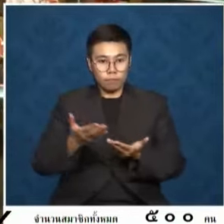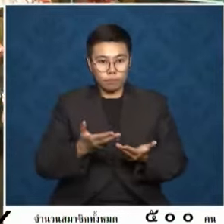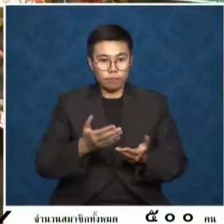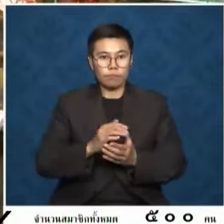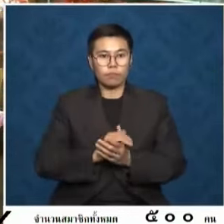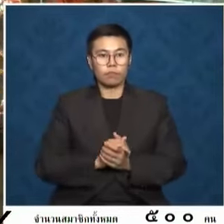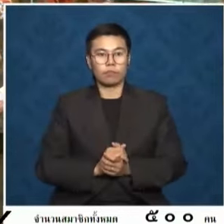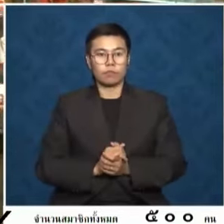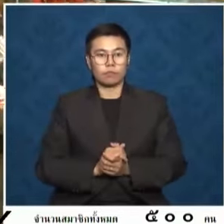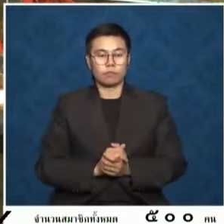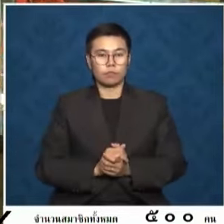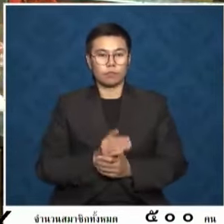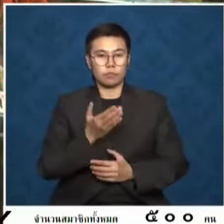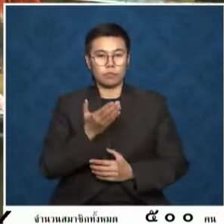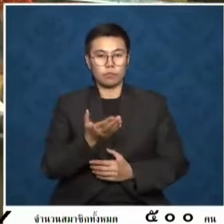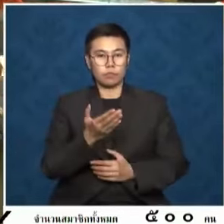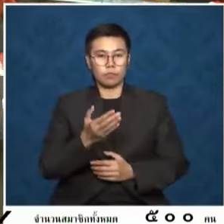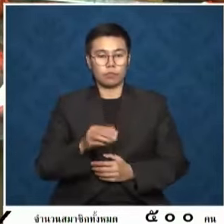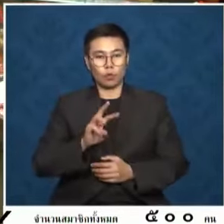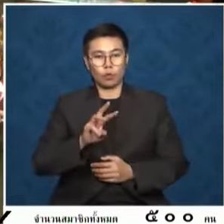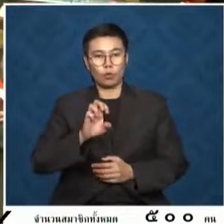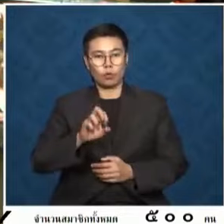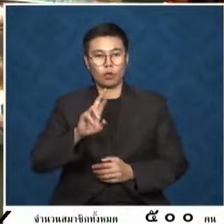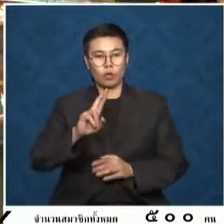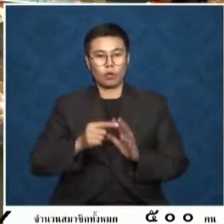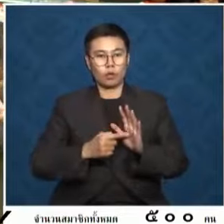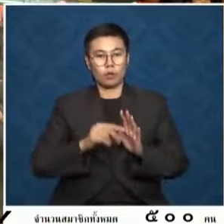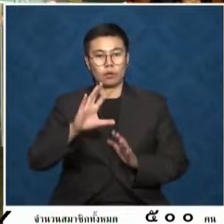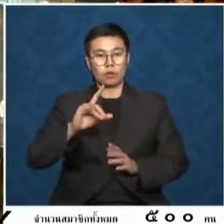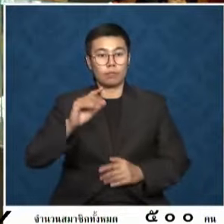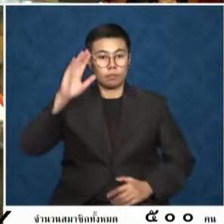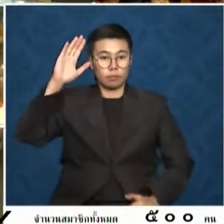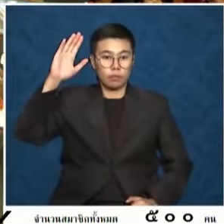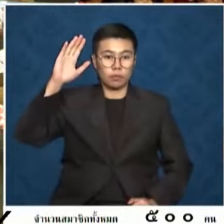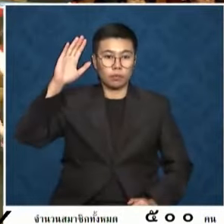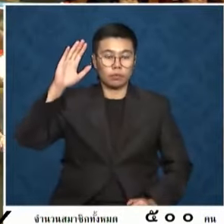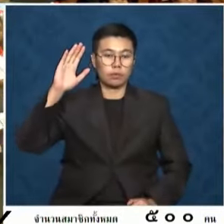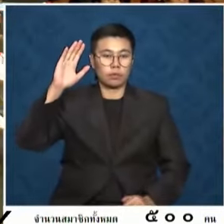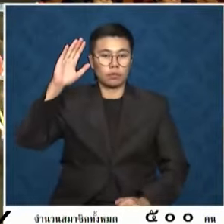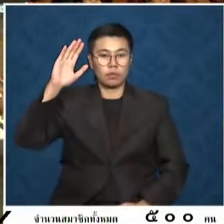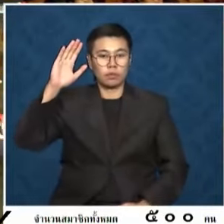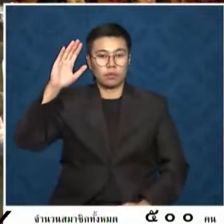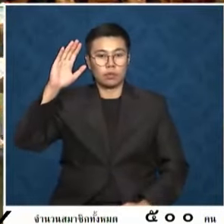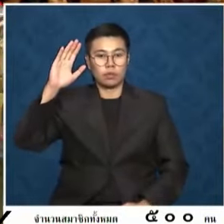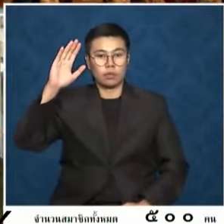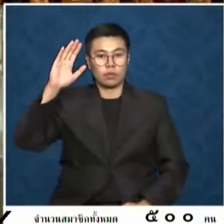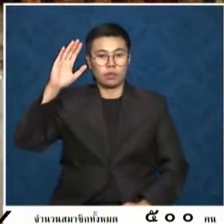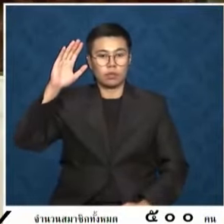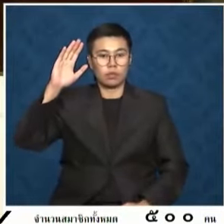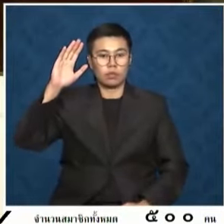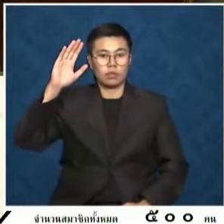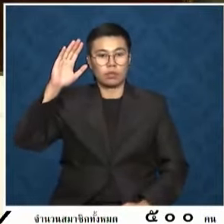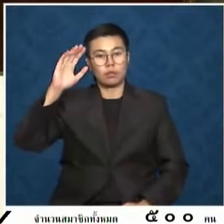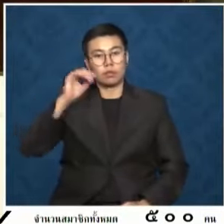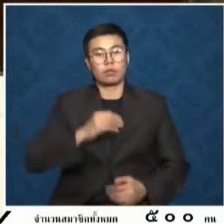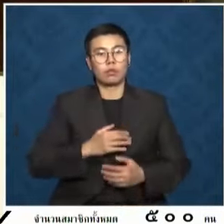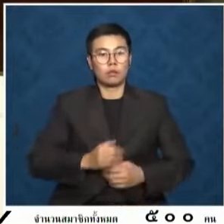ต่อไปนะครับท่านวิรัติพิมพนิษฐ์ครับ ท่านประธานครับท่านประธานครับขออนุญาตครับ